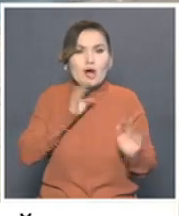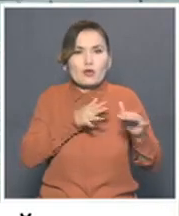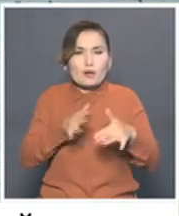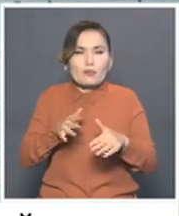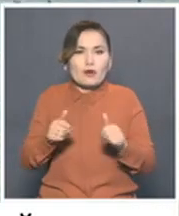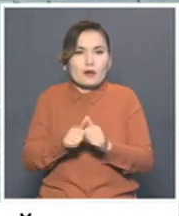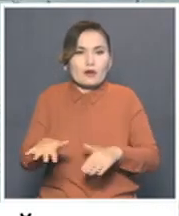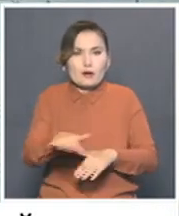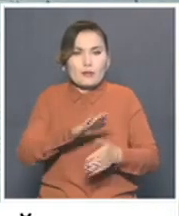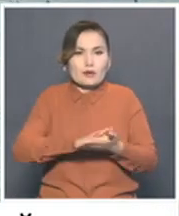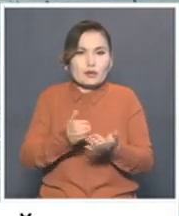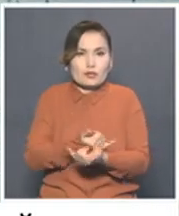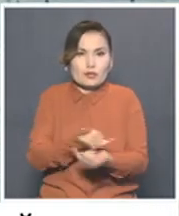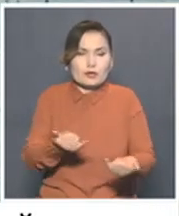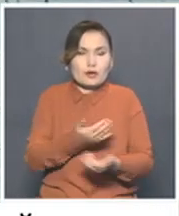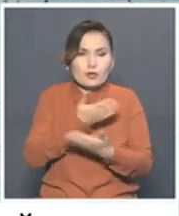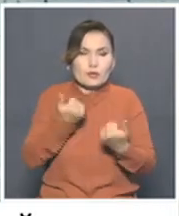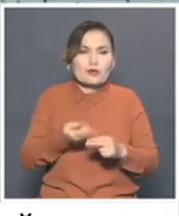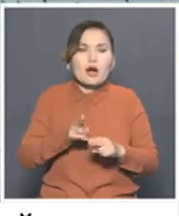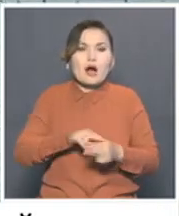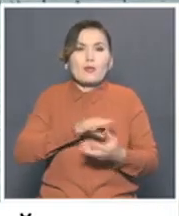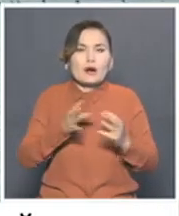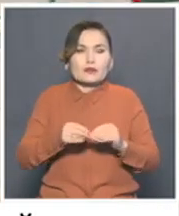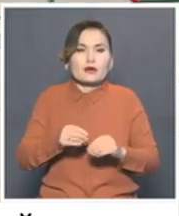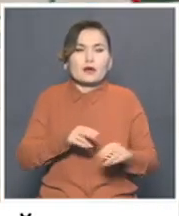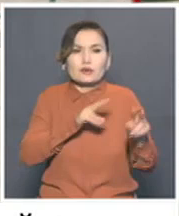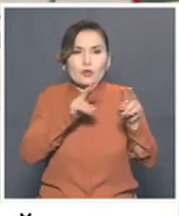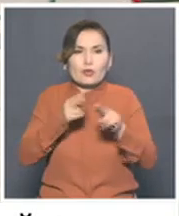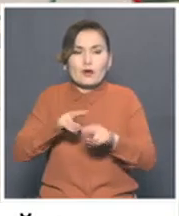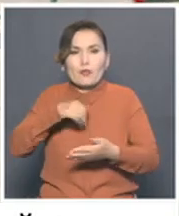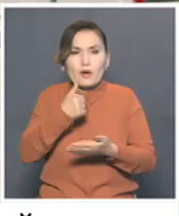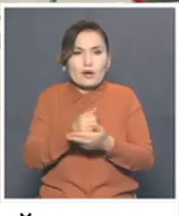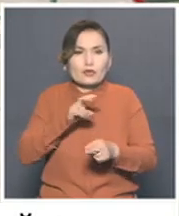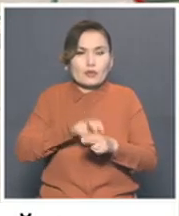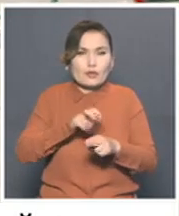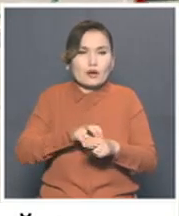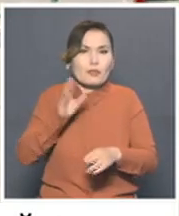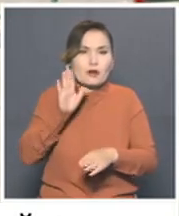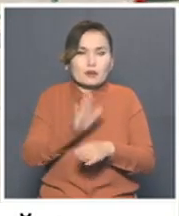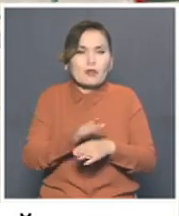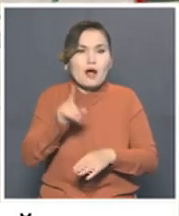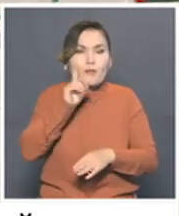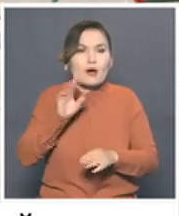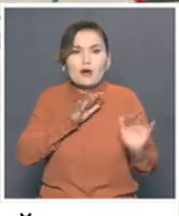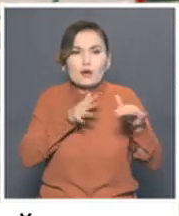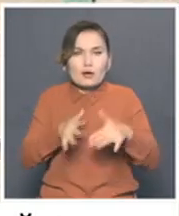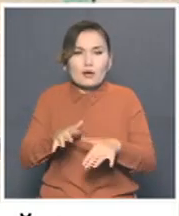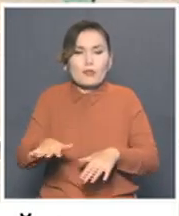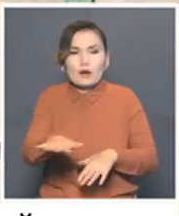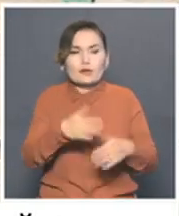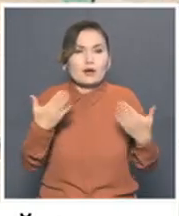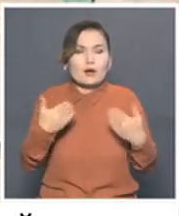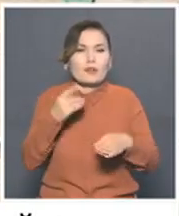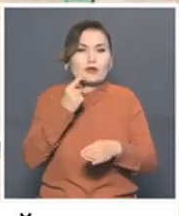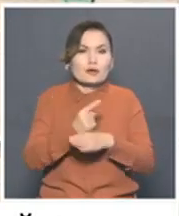жасалмаған. Облыстың бас санитар дәрігері эпидемиологиялық жағдай тұрақталмай, қалалық жағалаулардың ашылмайтынын жеткізді. Ақылы демалыс орындары да